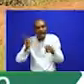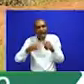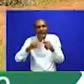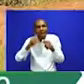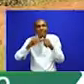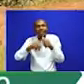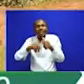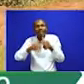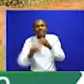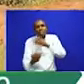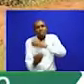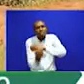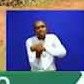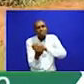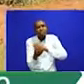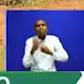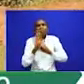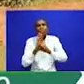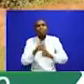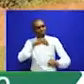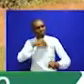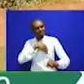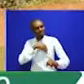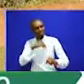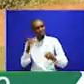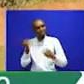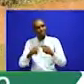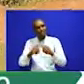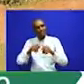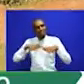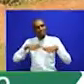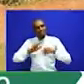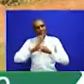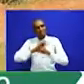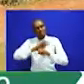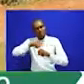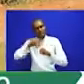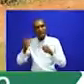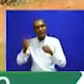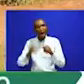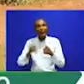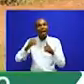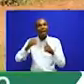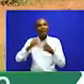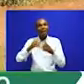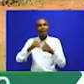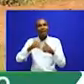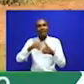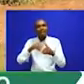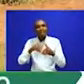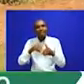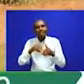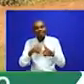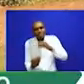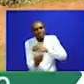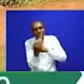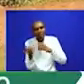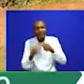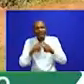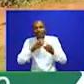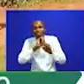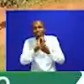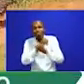makia amakia kurwa sae abantu bande baba ba gufumbua maiso yagera ntuko nyara